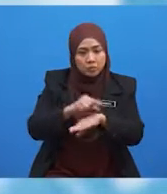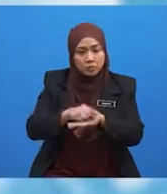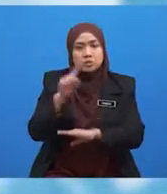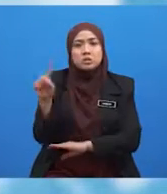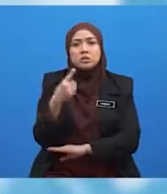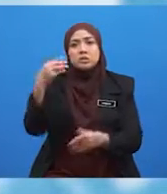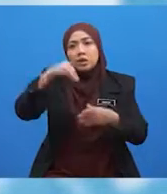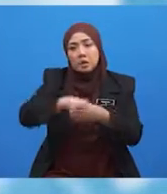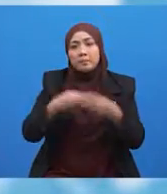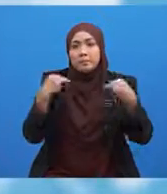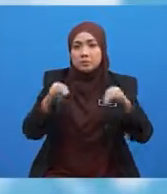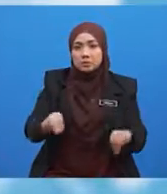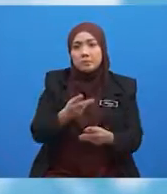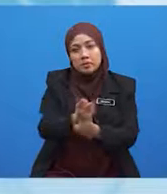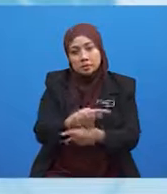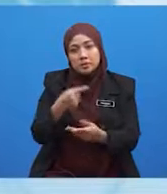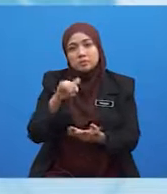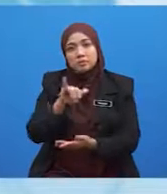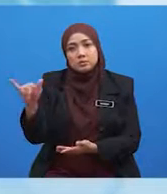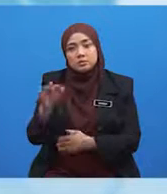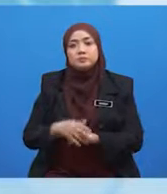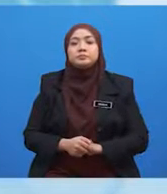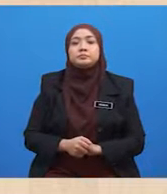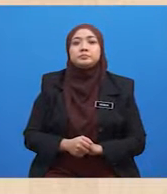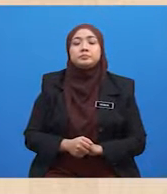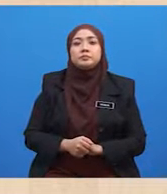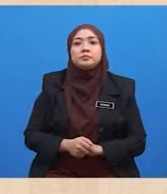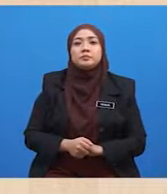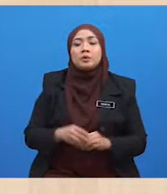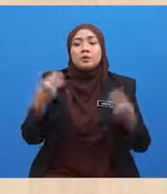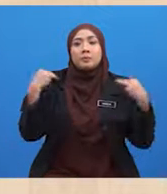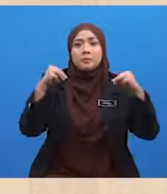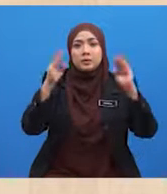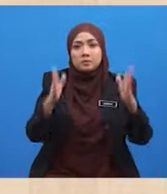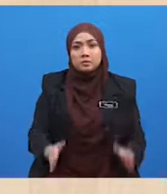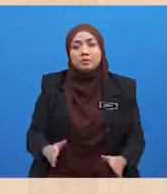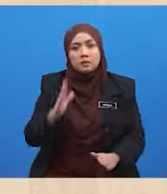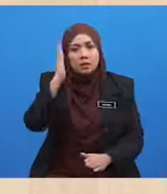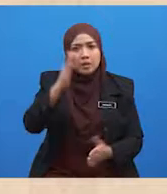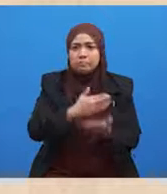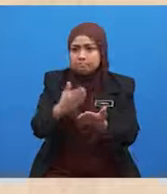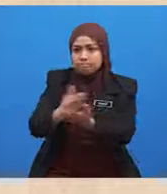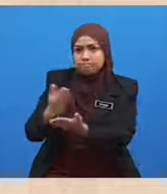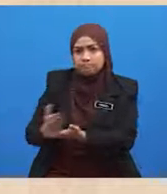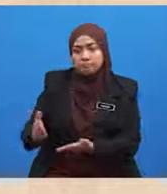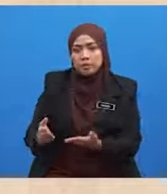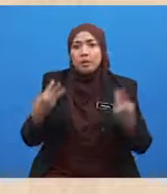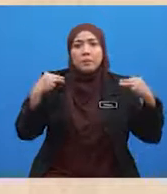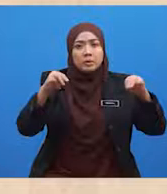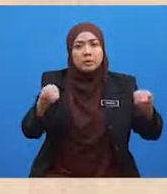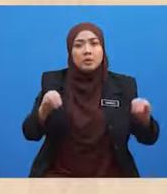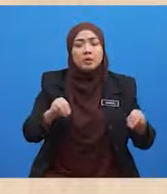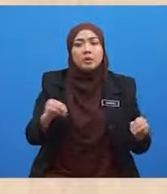dalam memasarkan produknya memasak akan membahagikan pasaran kepada beberapa